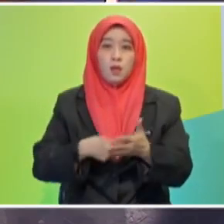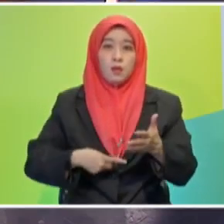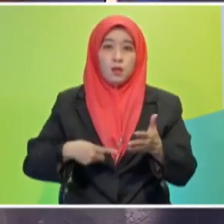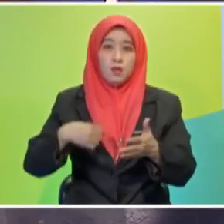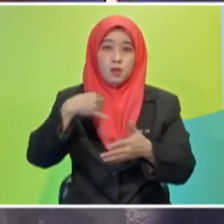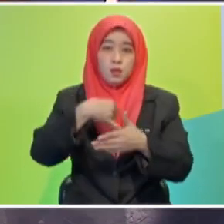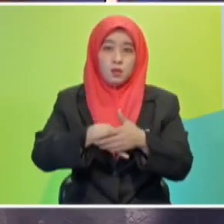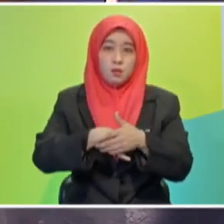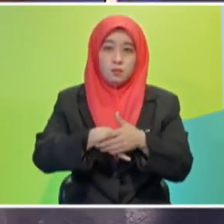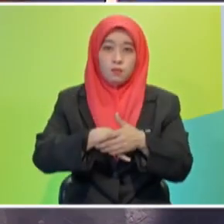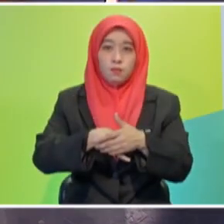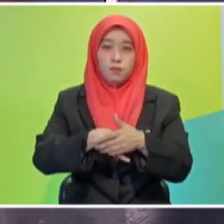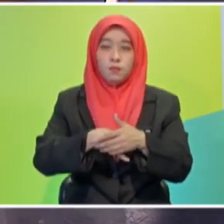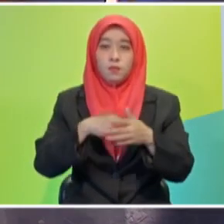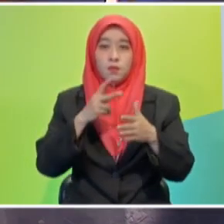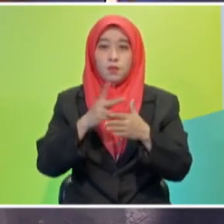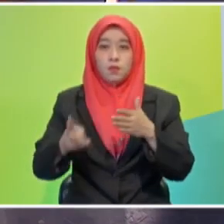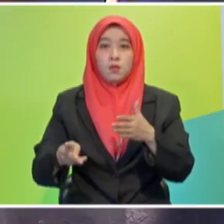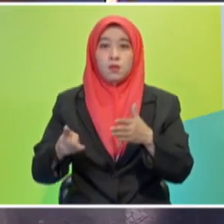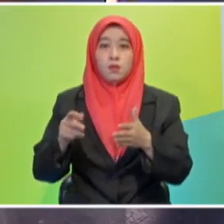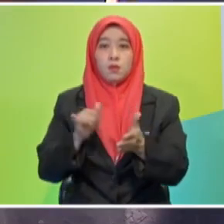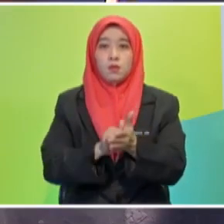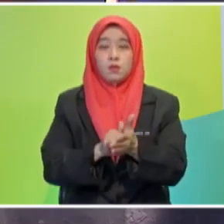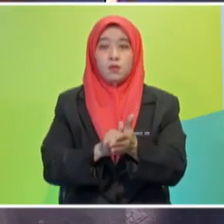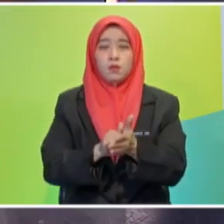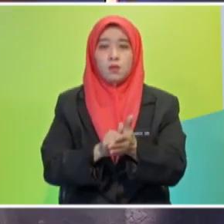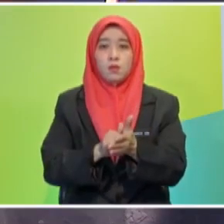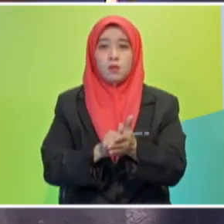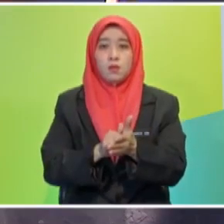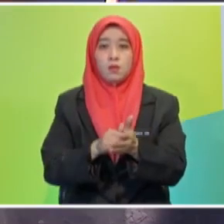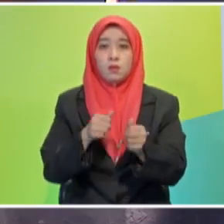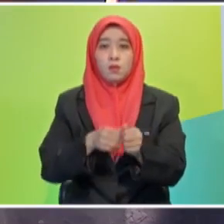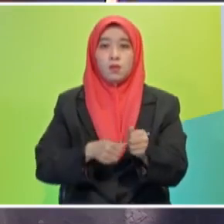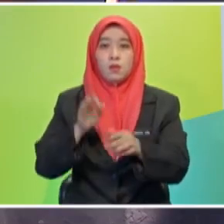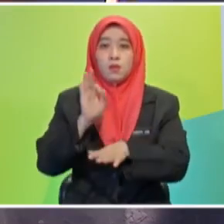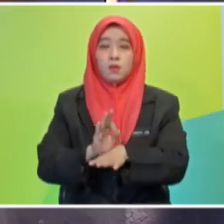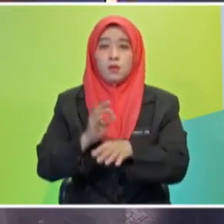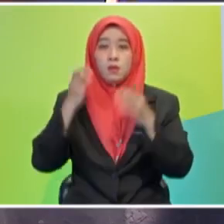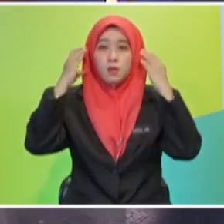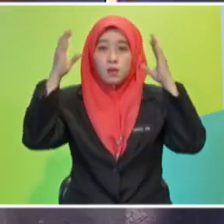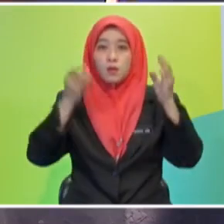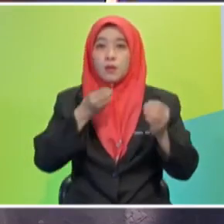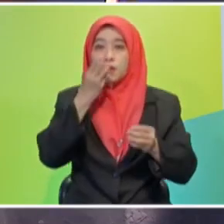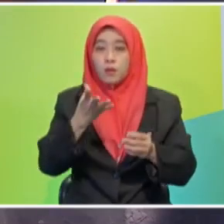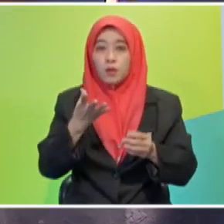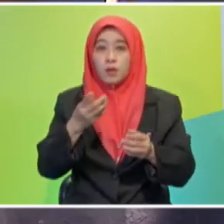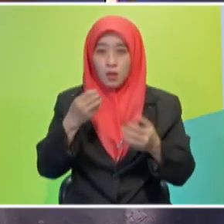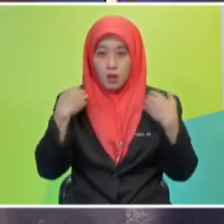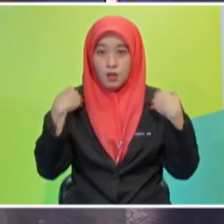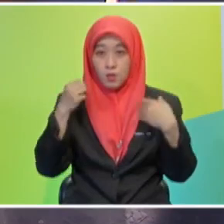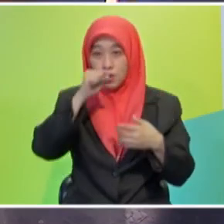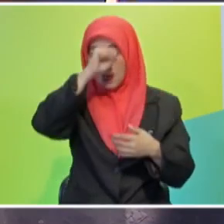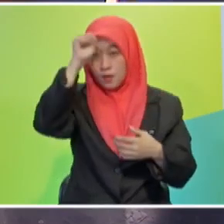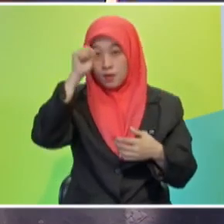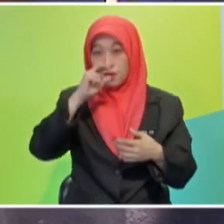tu, setiap komponen tu, jadi setiap fungsi cikgu dah terangkan. Okey, setakat ni Aiman, ada soalan? Saya